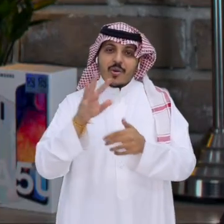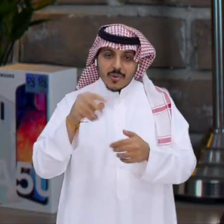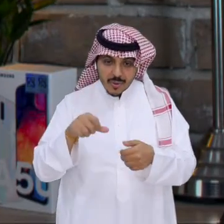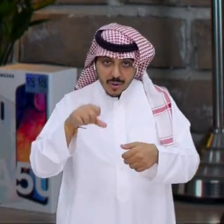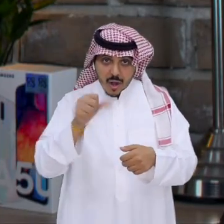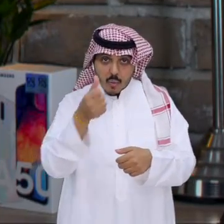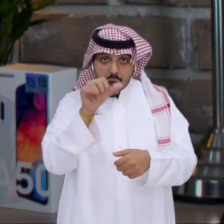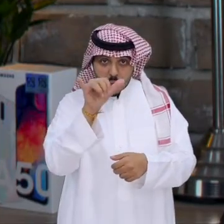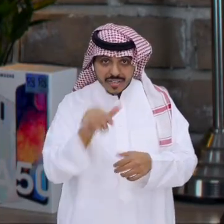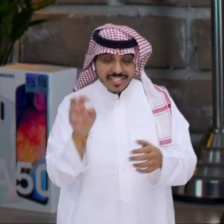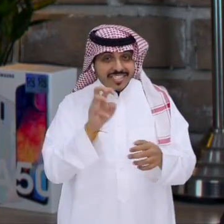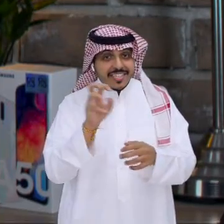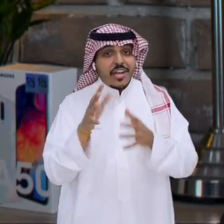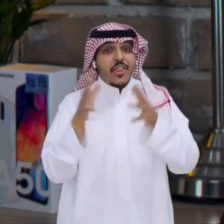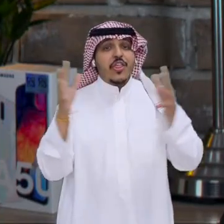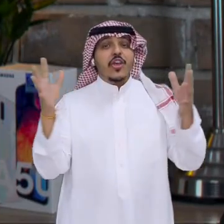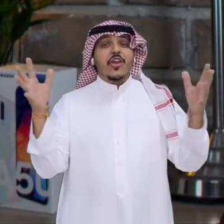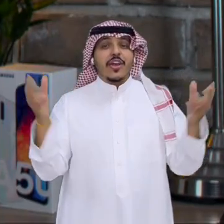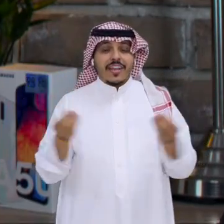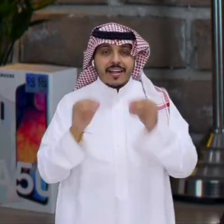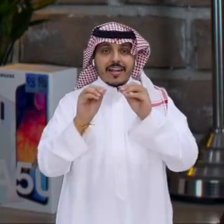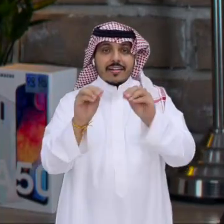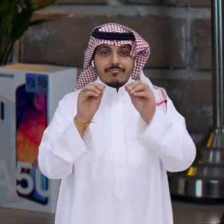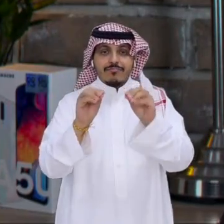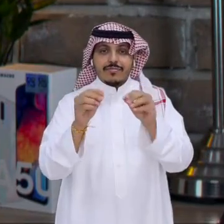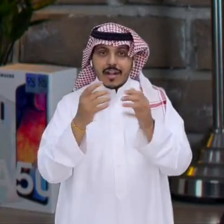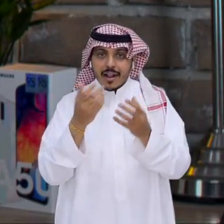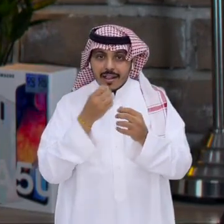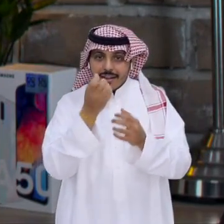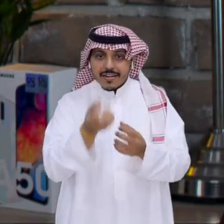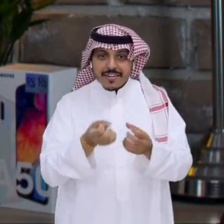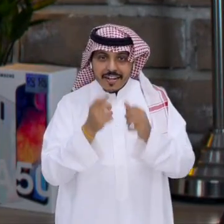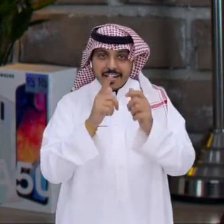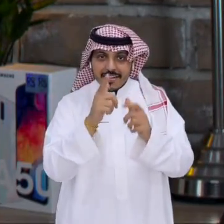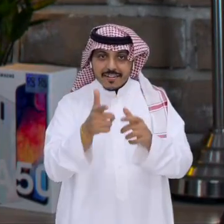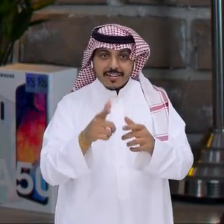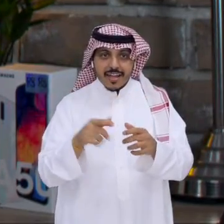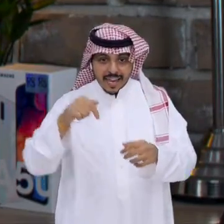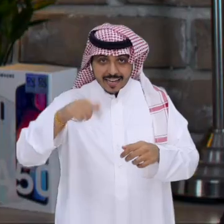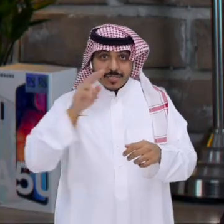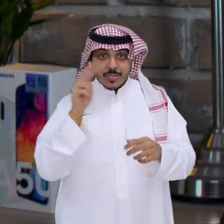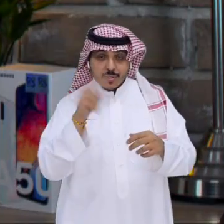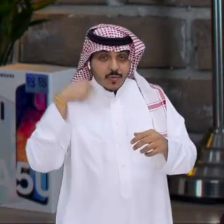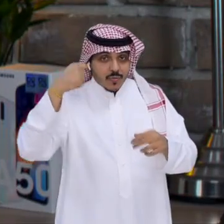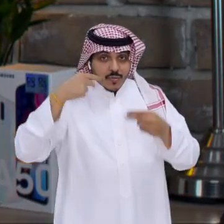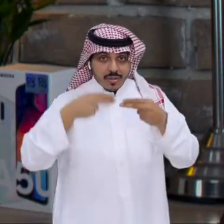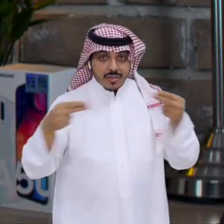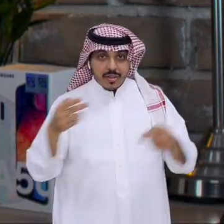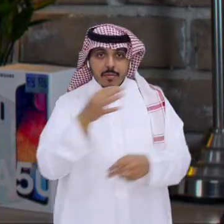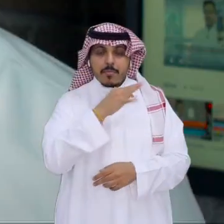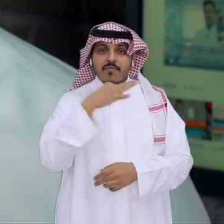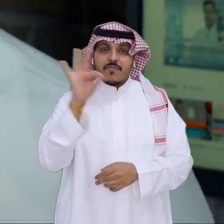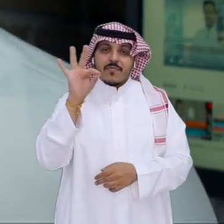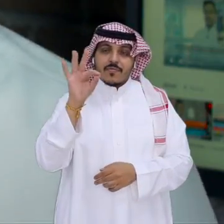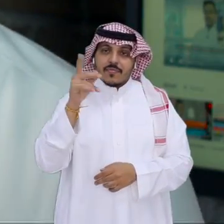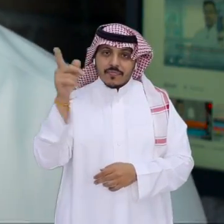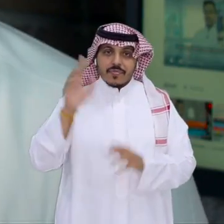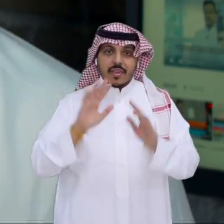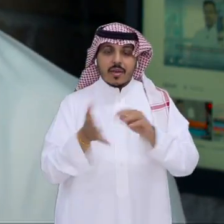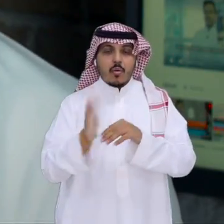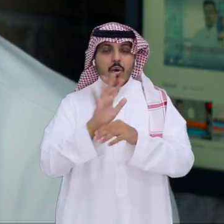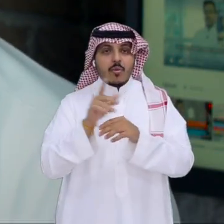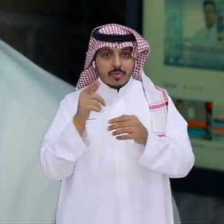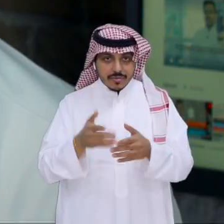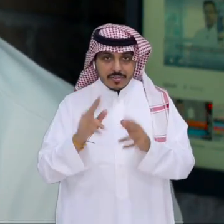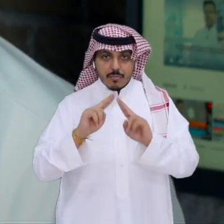عليها كثير. أنا بتكلم في الحلقة دي عن هواوي كثير، بتكلم على هواوي أصلا لما تشوف الحلقة أنا في طريقي إلى هواوي باريس. وبما أن الحلقة